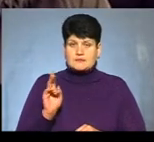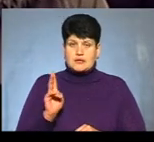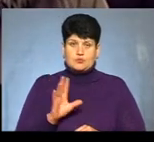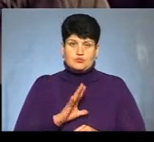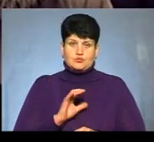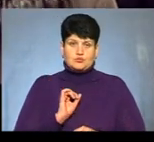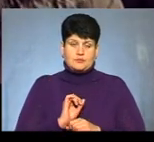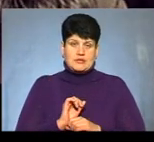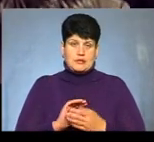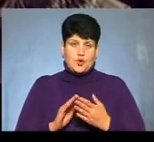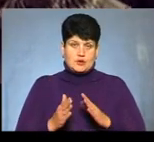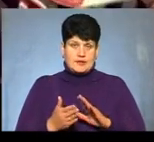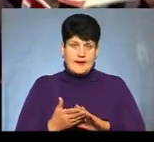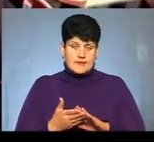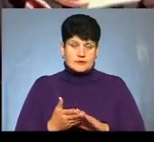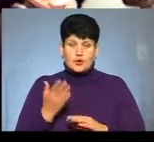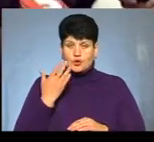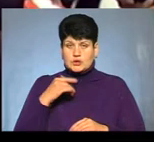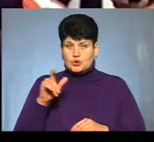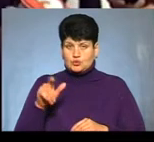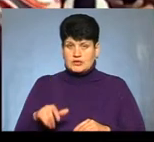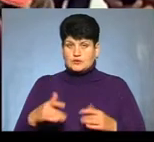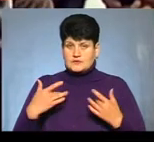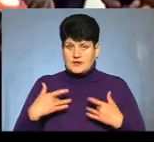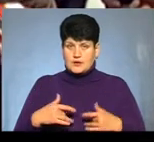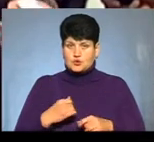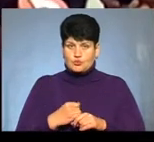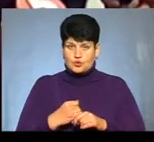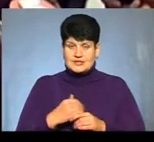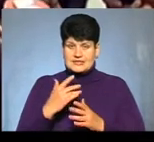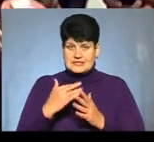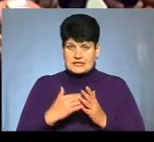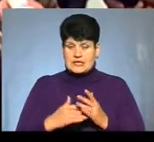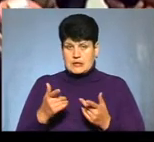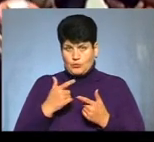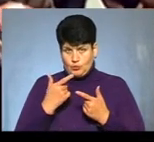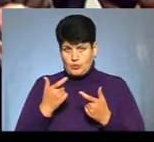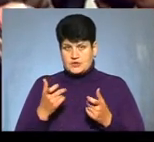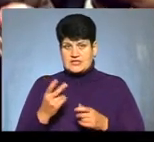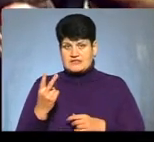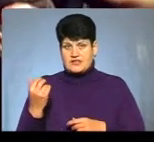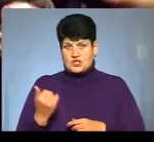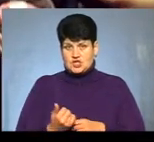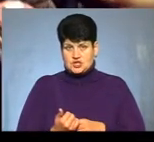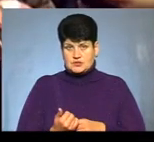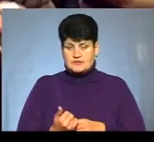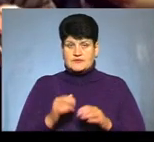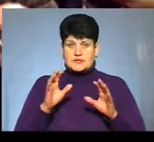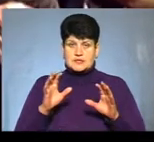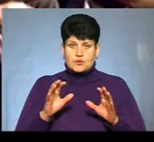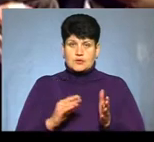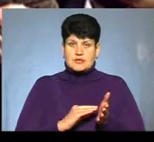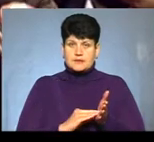там, з кимось був припинений контракт. Коли людину звільняють з роботи за статтею, її попереджають про це за